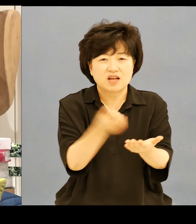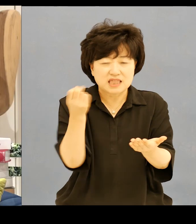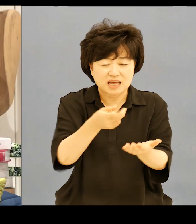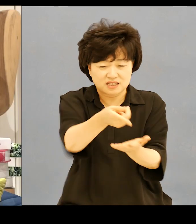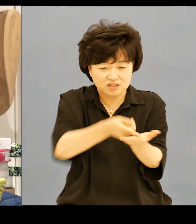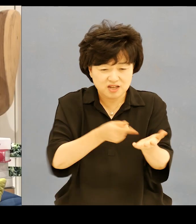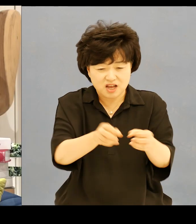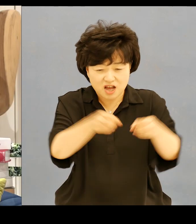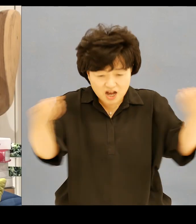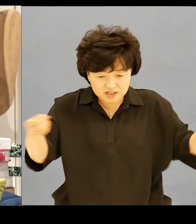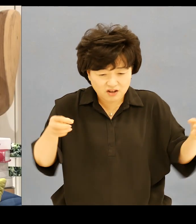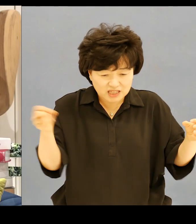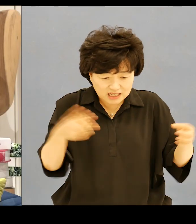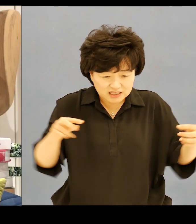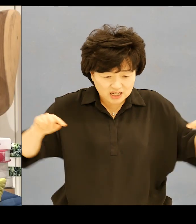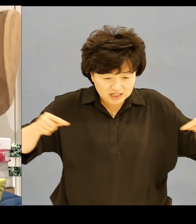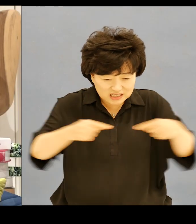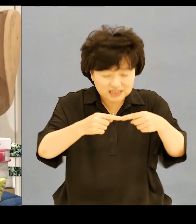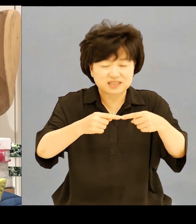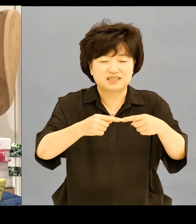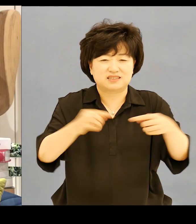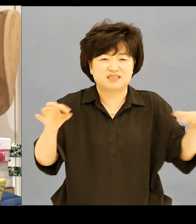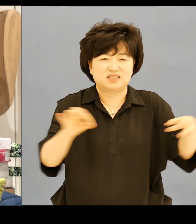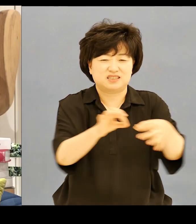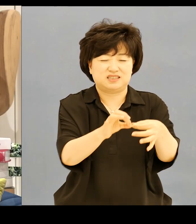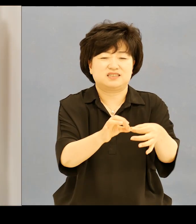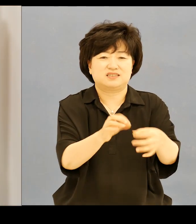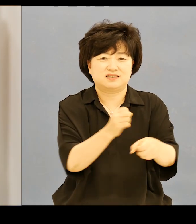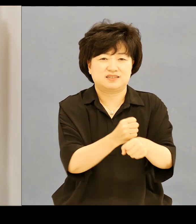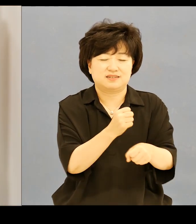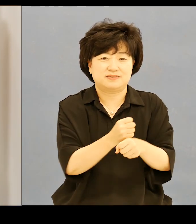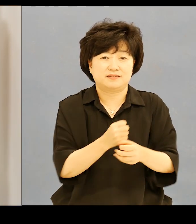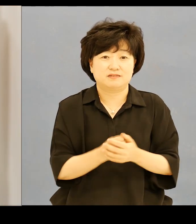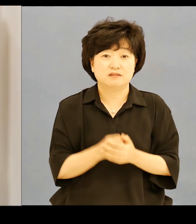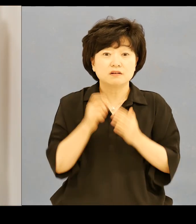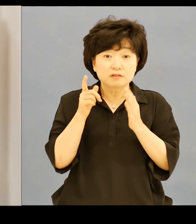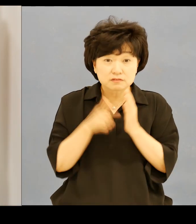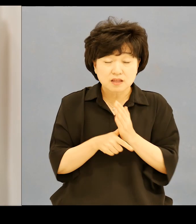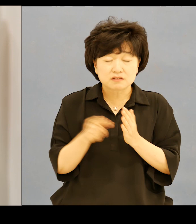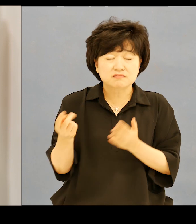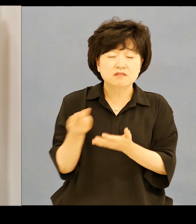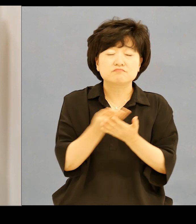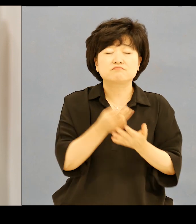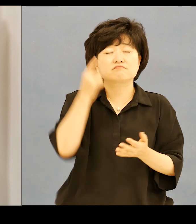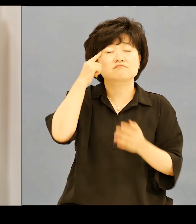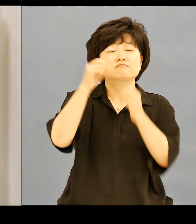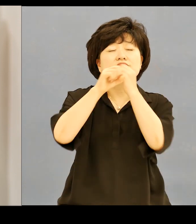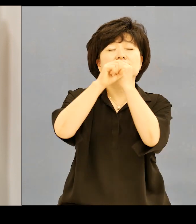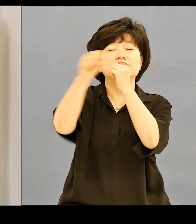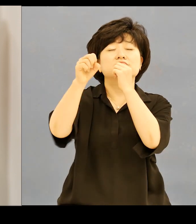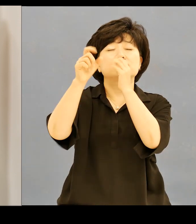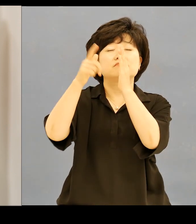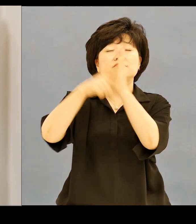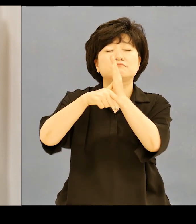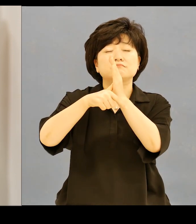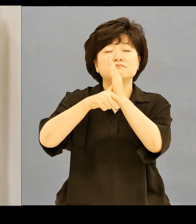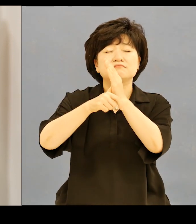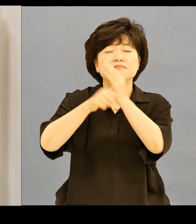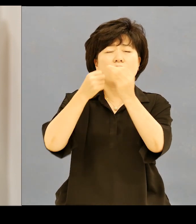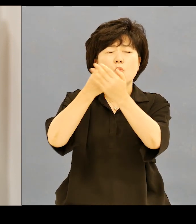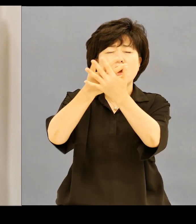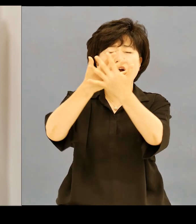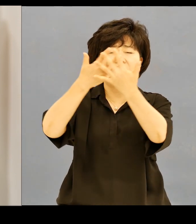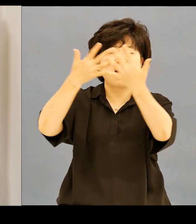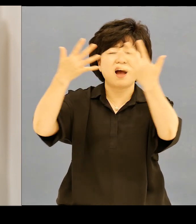저는 분명히 수술을 하고 있고 마취를 한 상태인데 네. 환한 빛 같은 게 저는 이제 꿈처럼